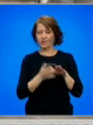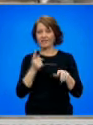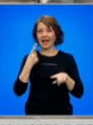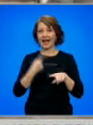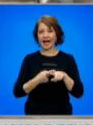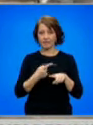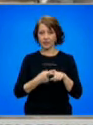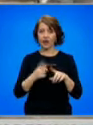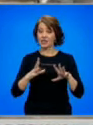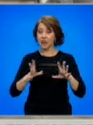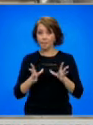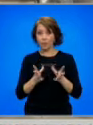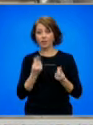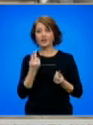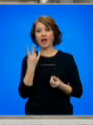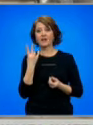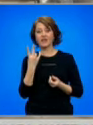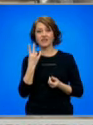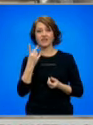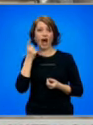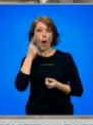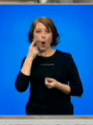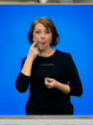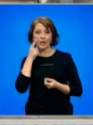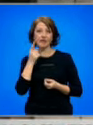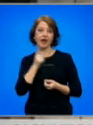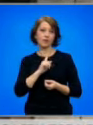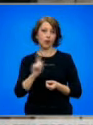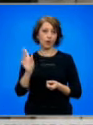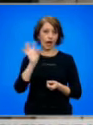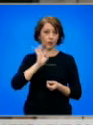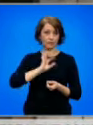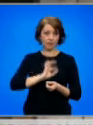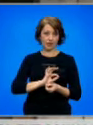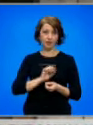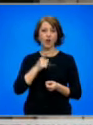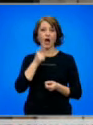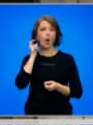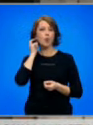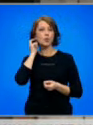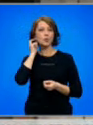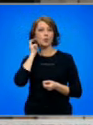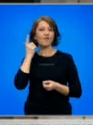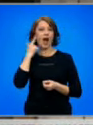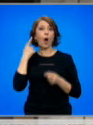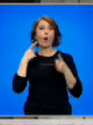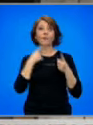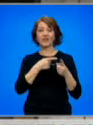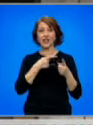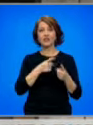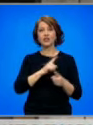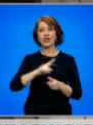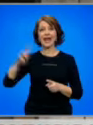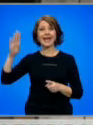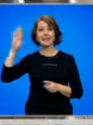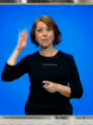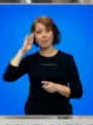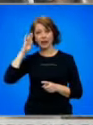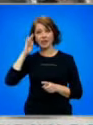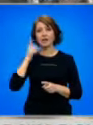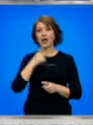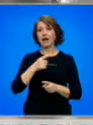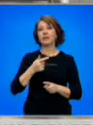неуспешни опита и е срещу бившия областен управител на Хасково Ирена Узунова. Тя е обвинена, че не е изпълнила задълженията си за планиране на защита при